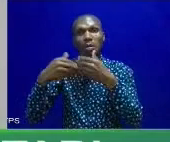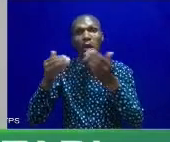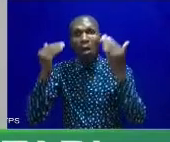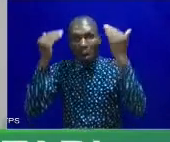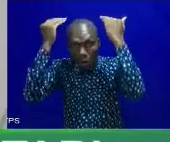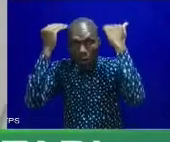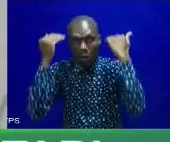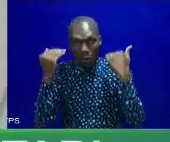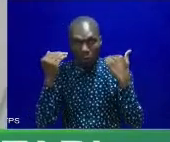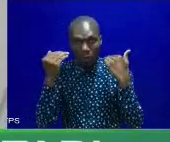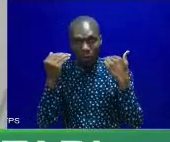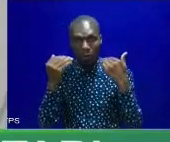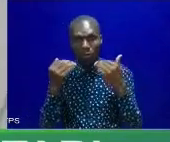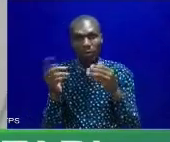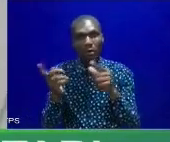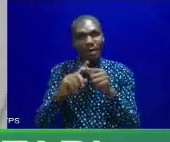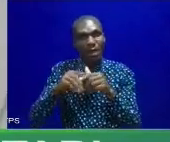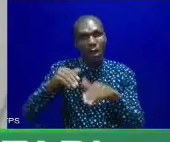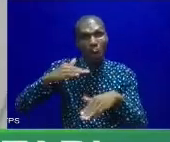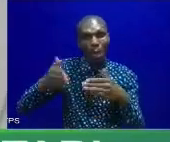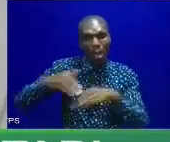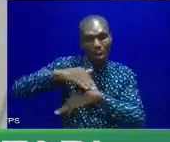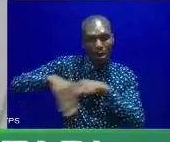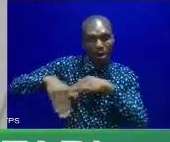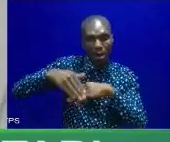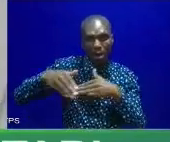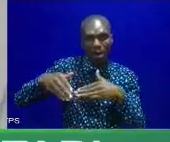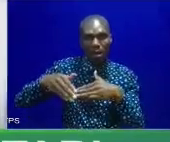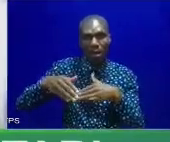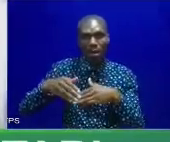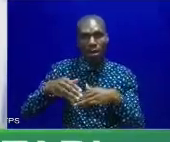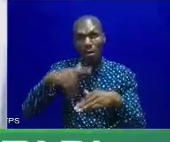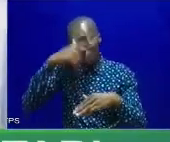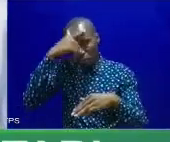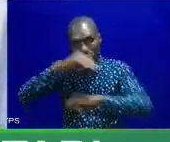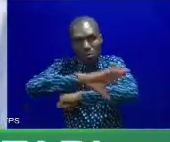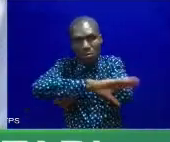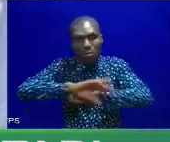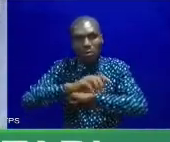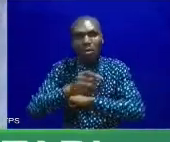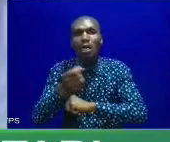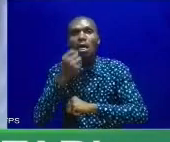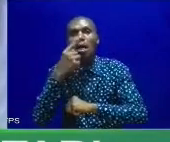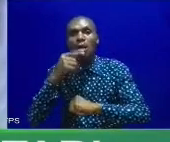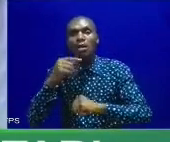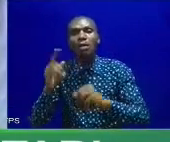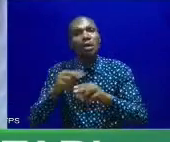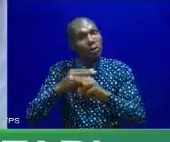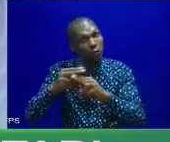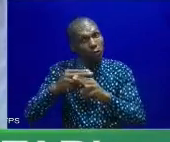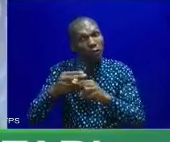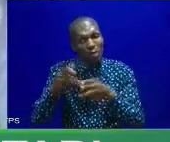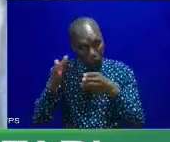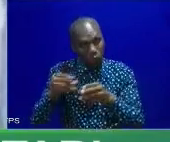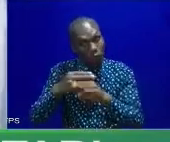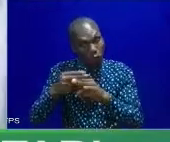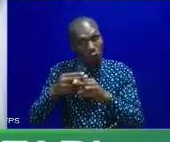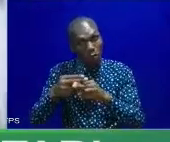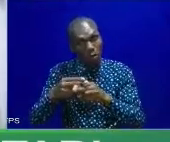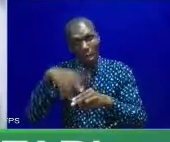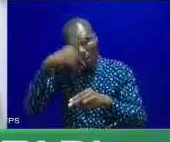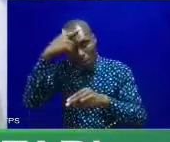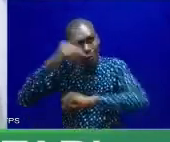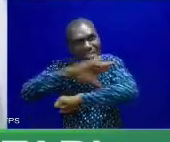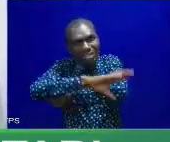kwa kotini. Kuje ujibu kwa hini unaiba dawa ya watu. Utawana tu, very soon I'll invite you. This one is stealing from